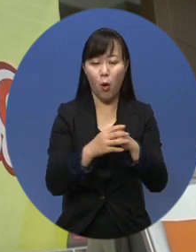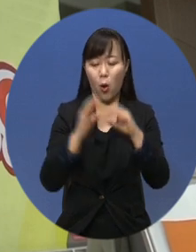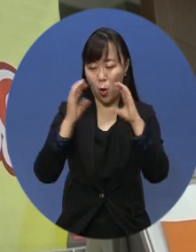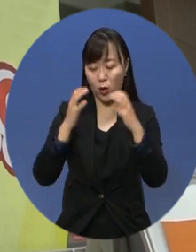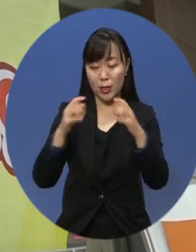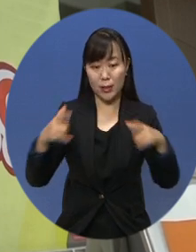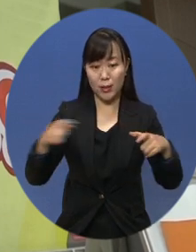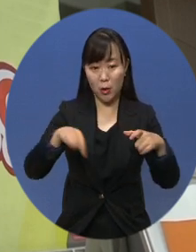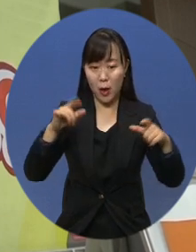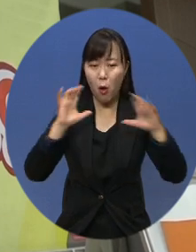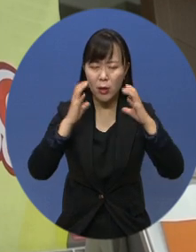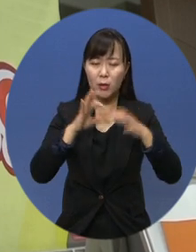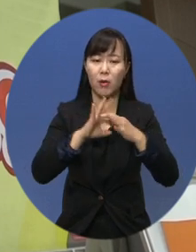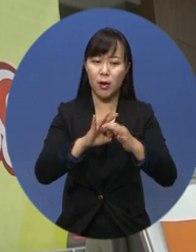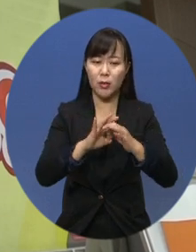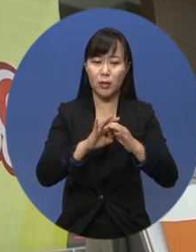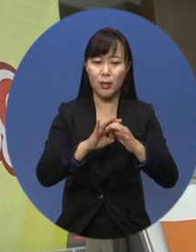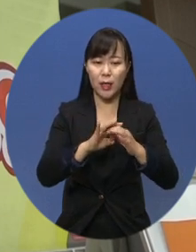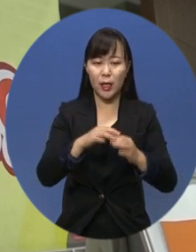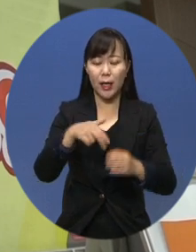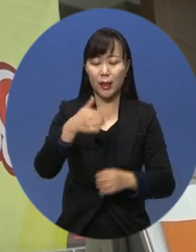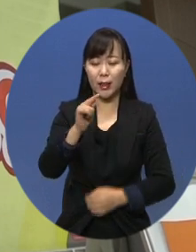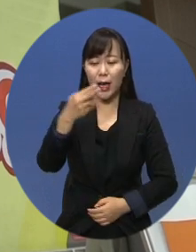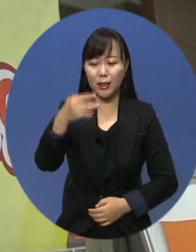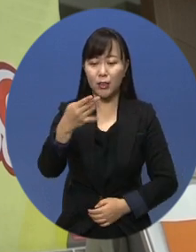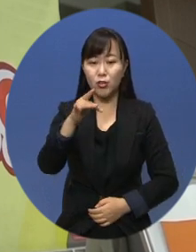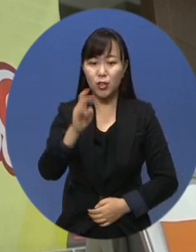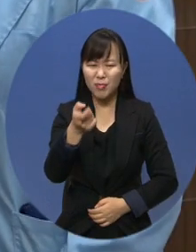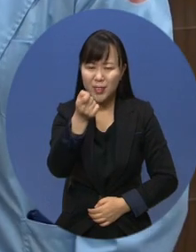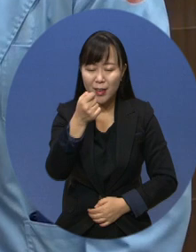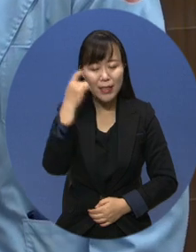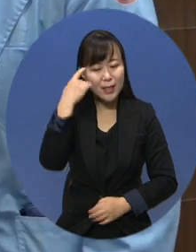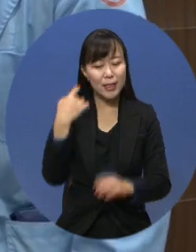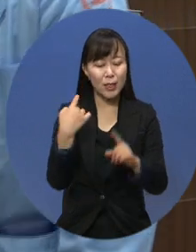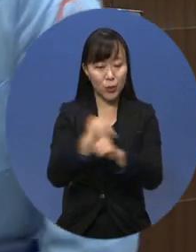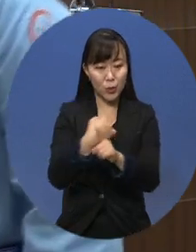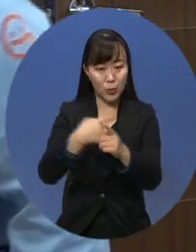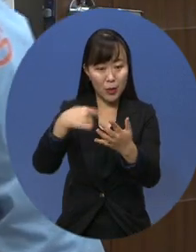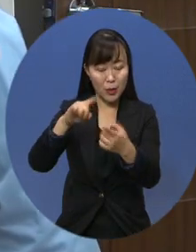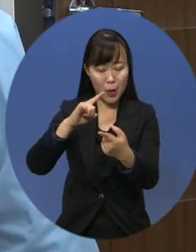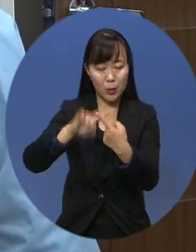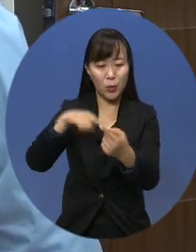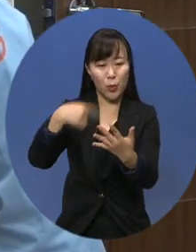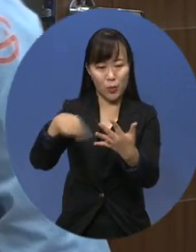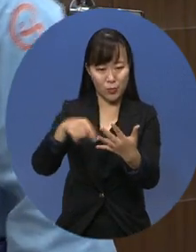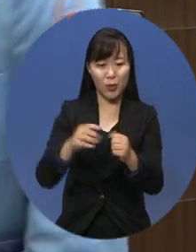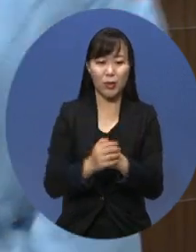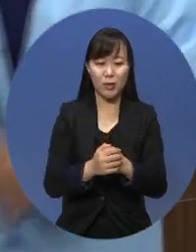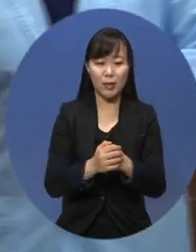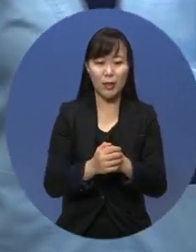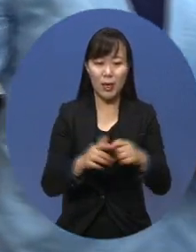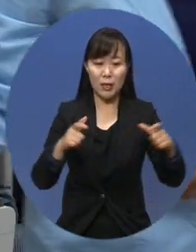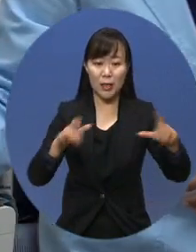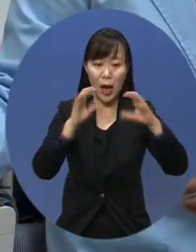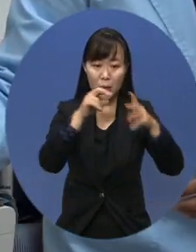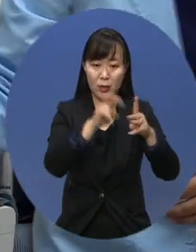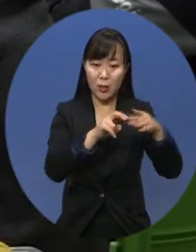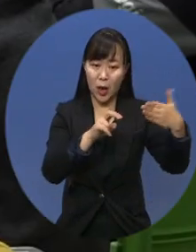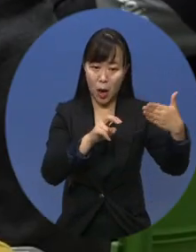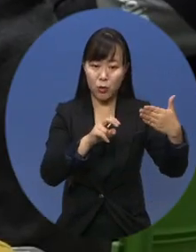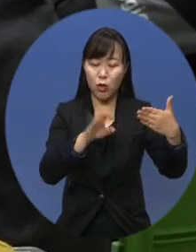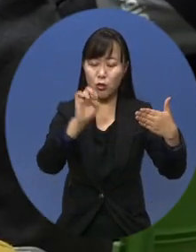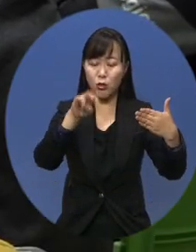대상으로 전화 토륨 인식되고 실시했습니다 이번 교육은 지역아동센터 국에서 와 육아원